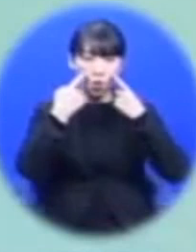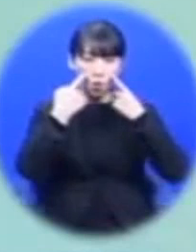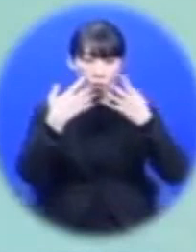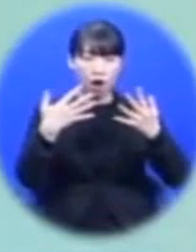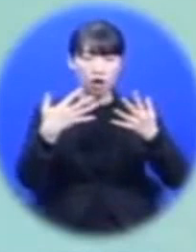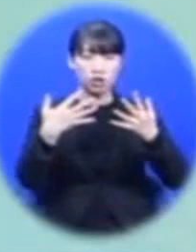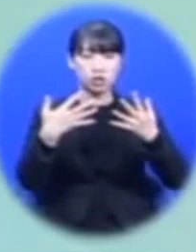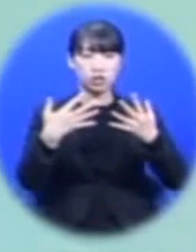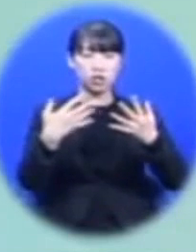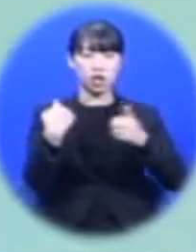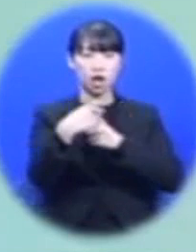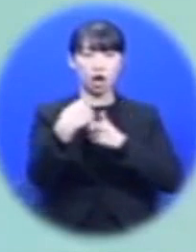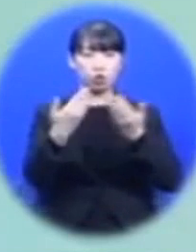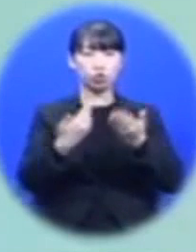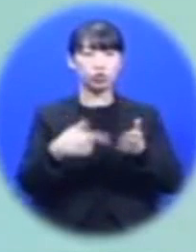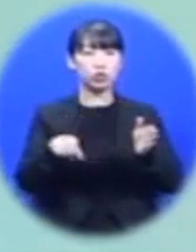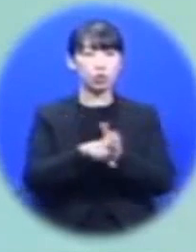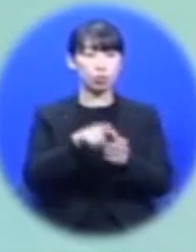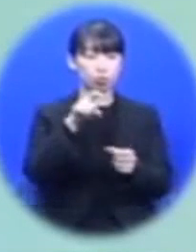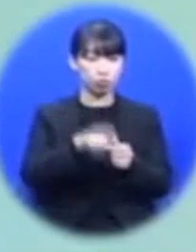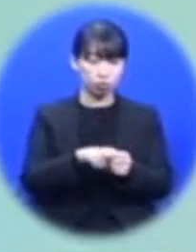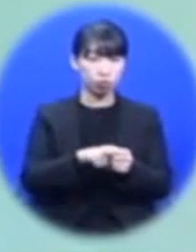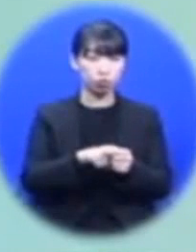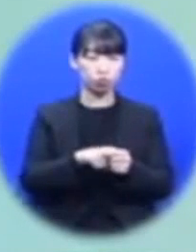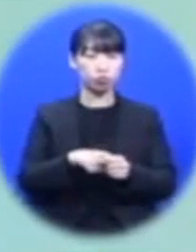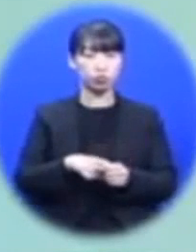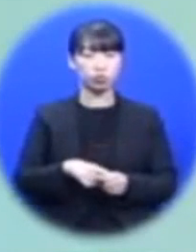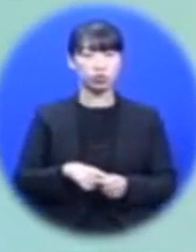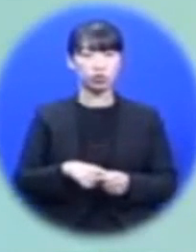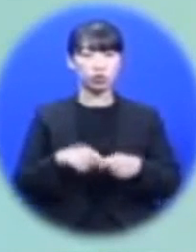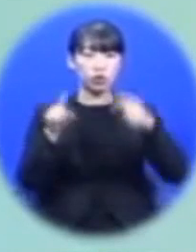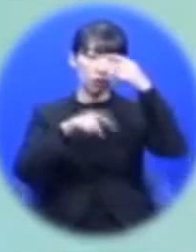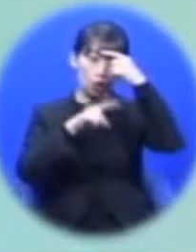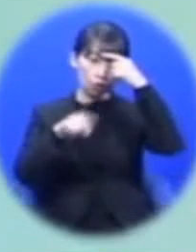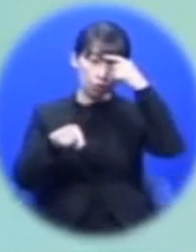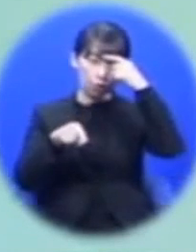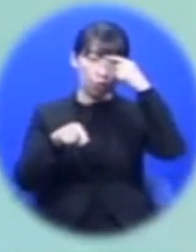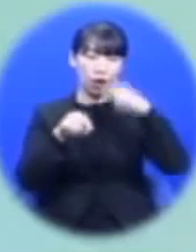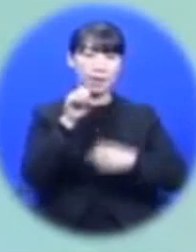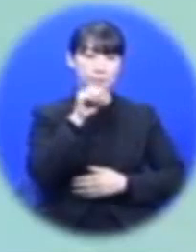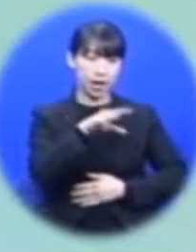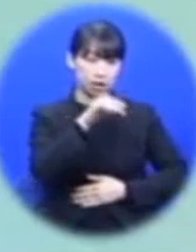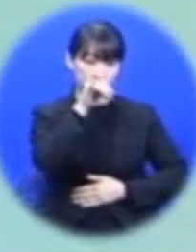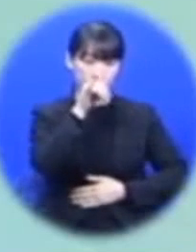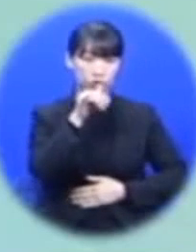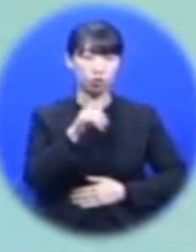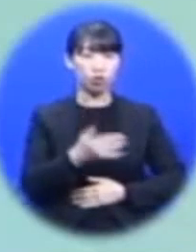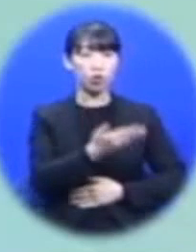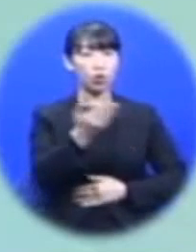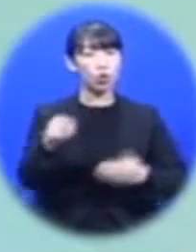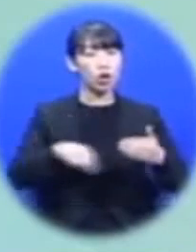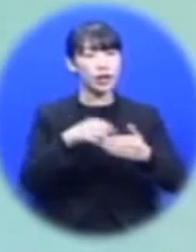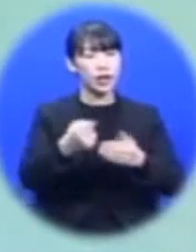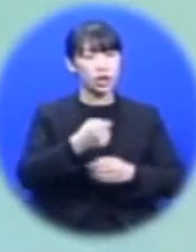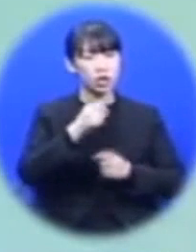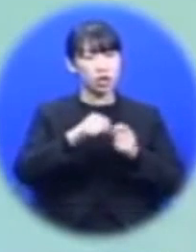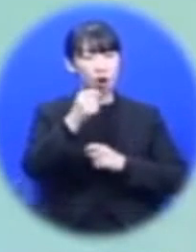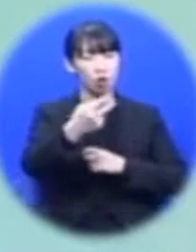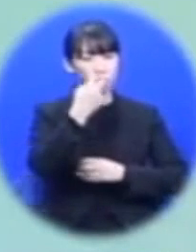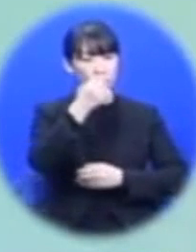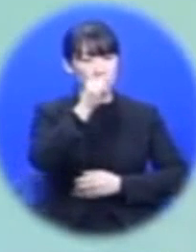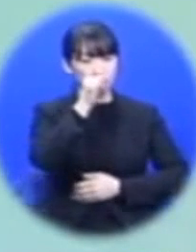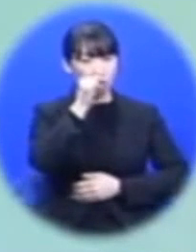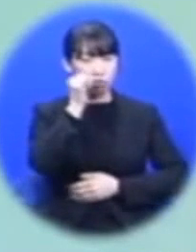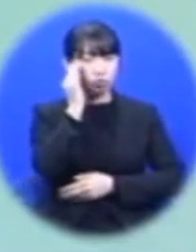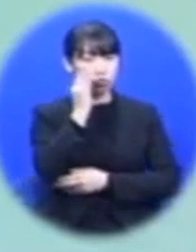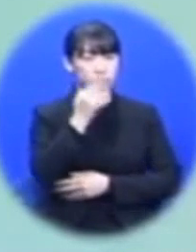주시려고 예수를 믿는 성도들에게 너희 안에는 영원한 생명이 있어이 확신을 우리에게